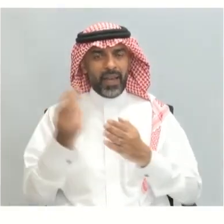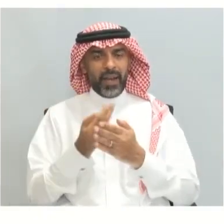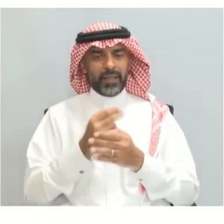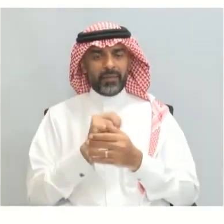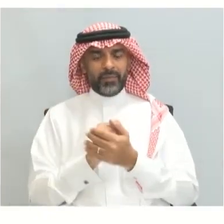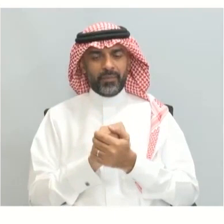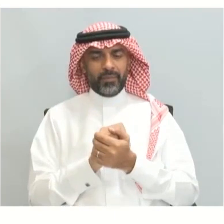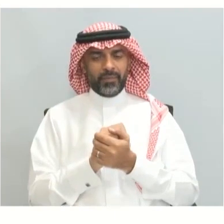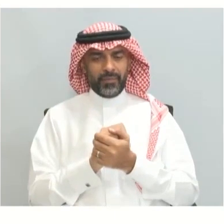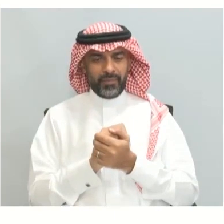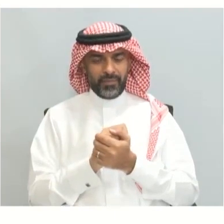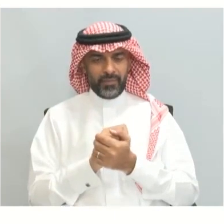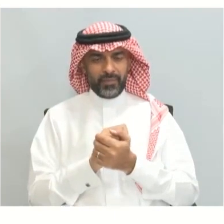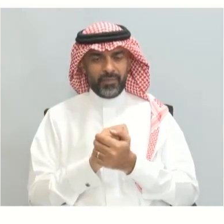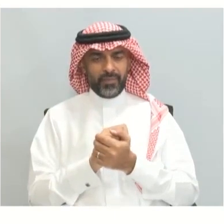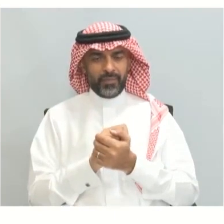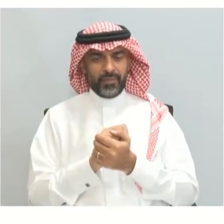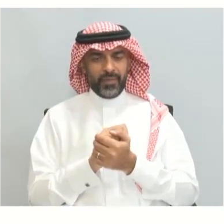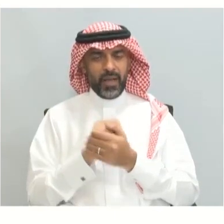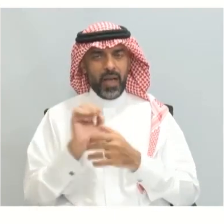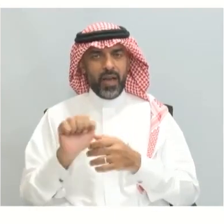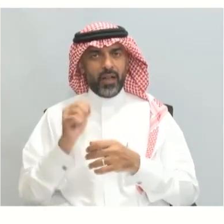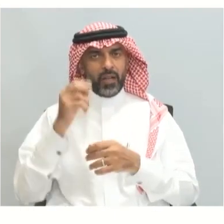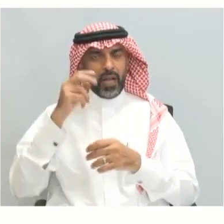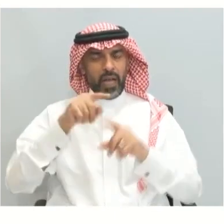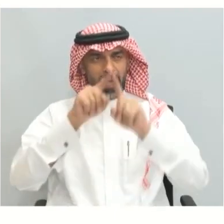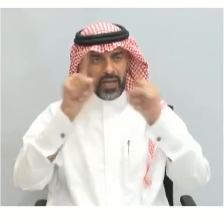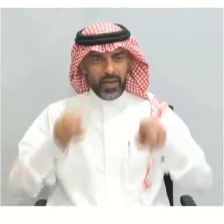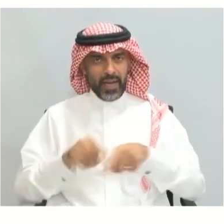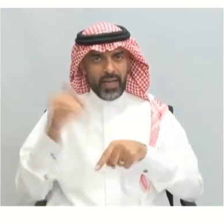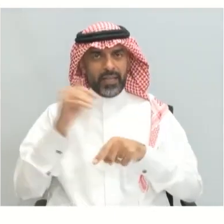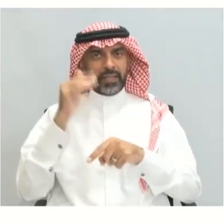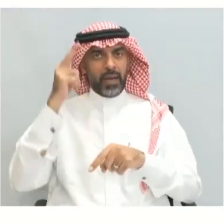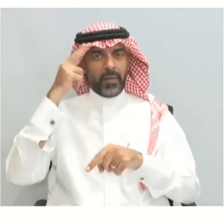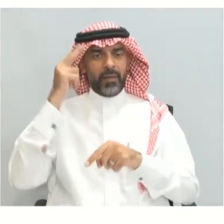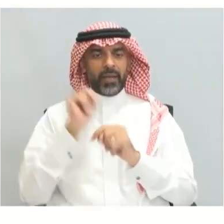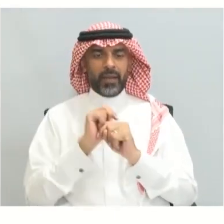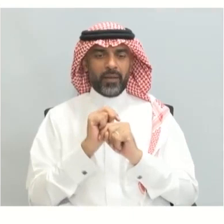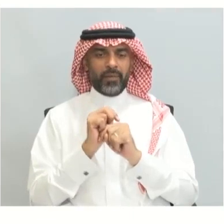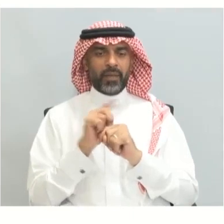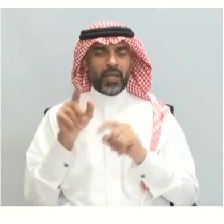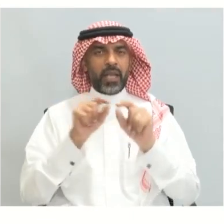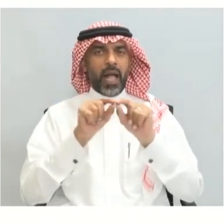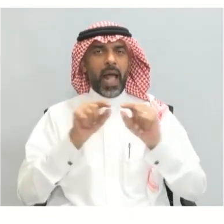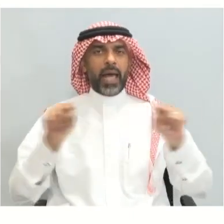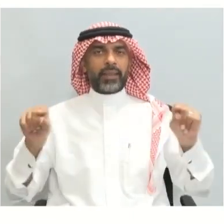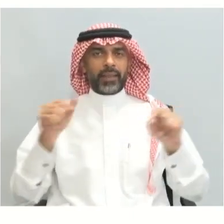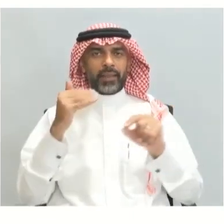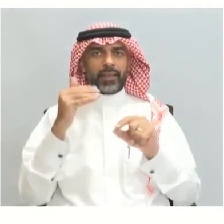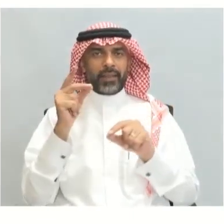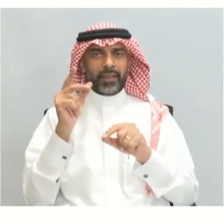المعتمده على خرائط المملكه العربيه السعوديه وهو مقاييس ماذا ممتازين هي مقاييس